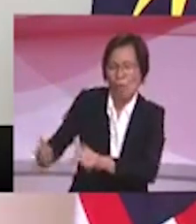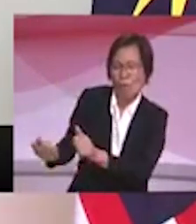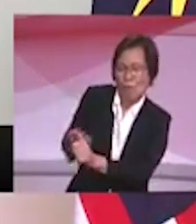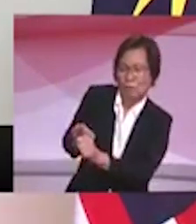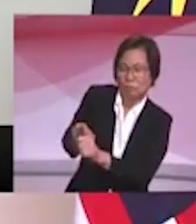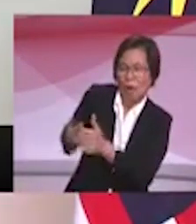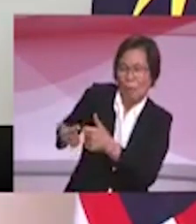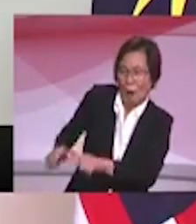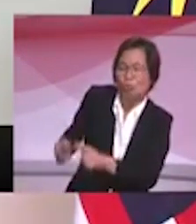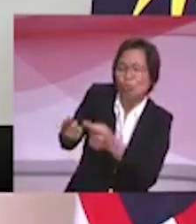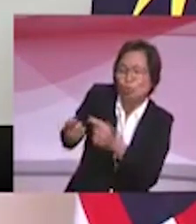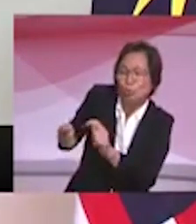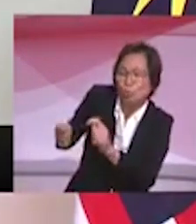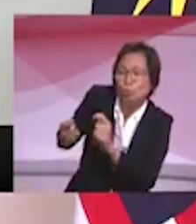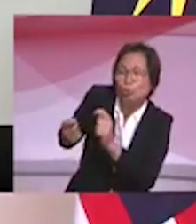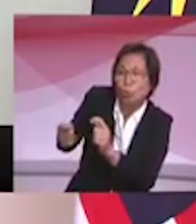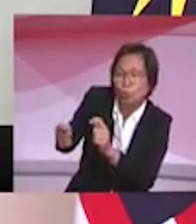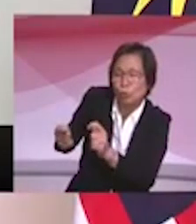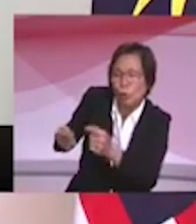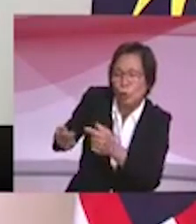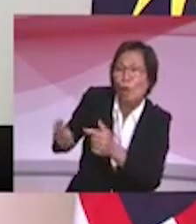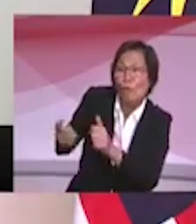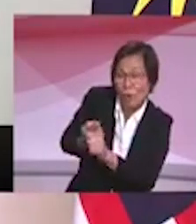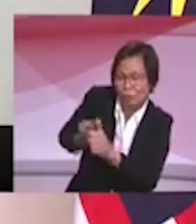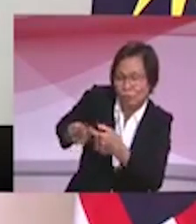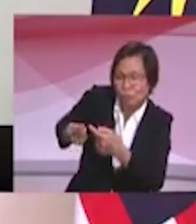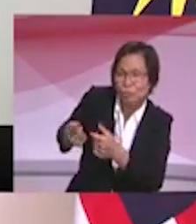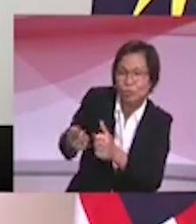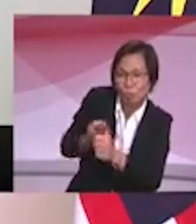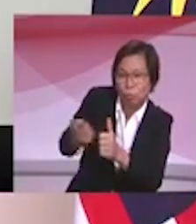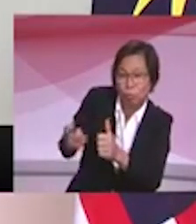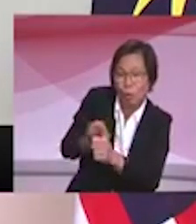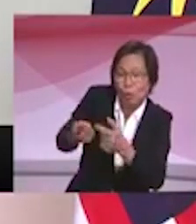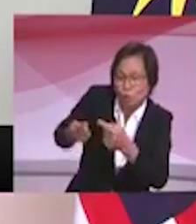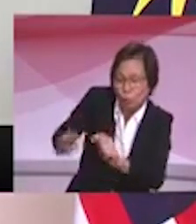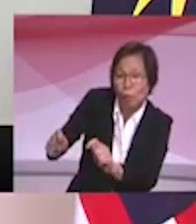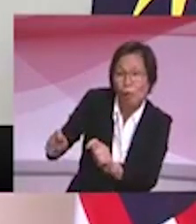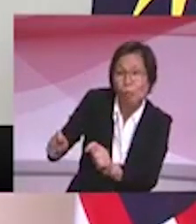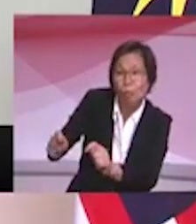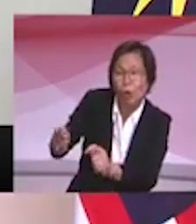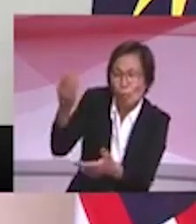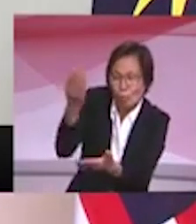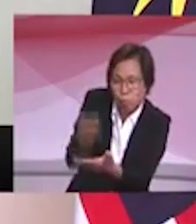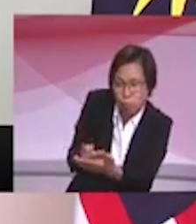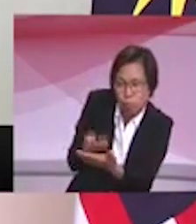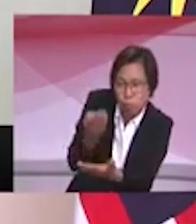dahulu sebagai percubaan ataupun proof of concept untuk